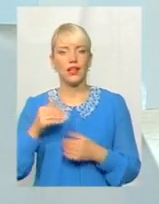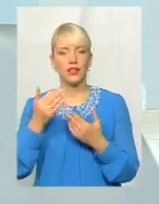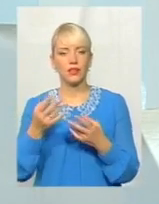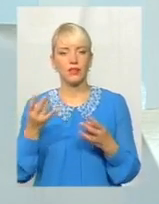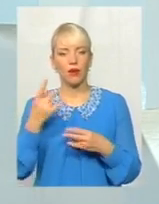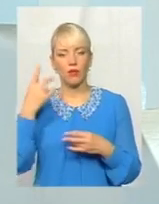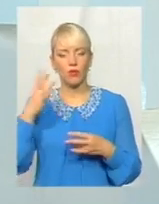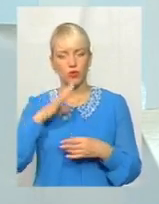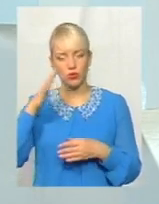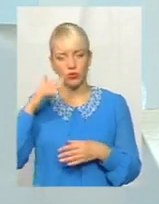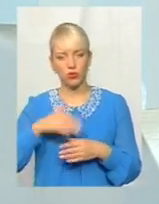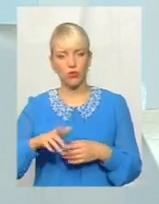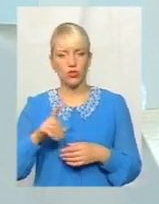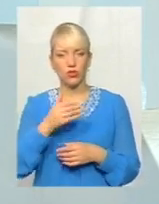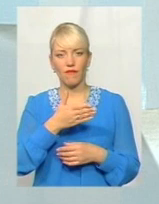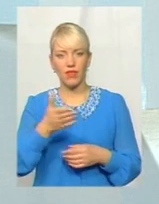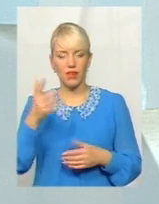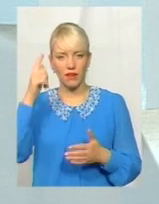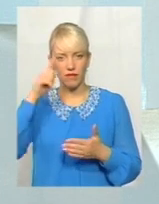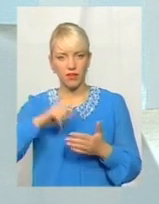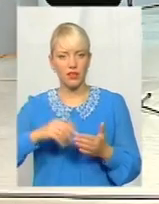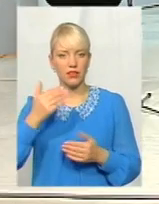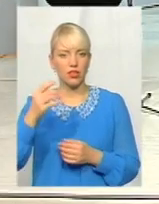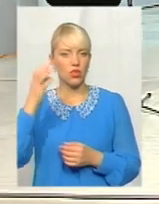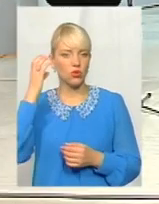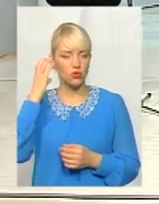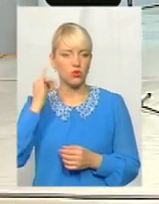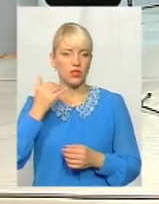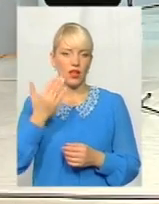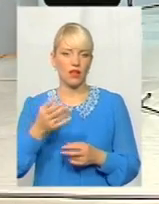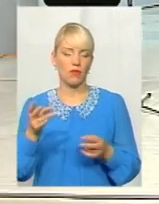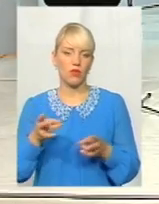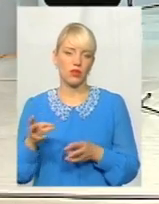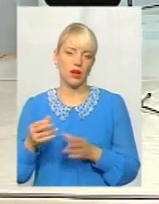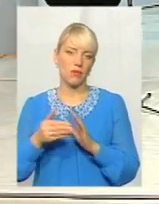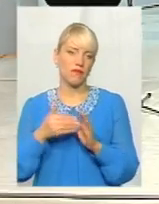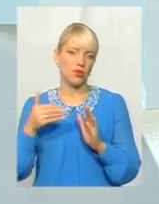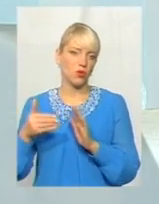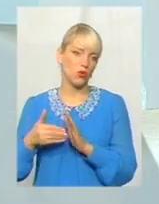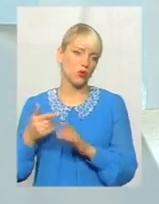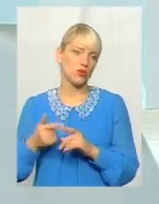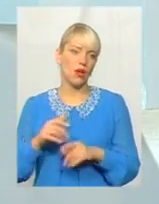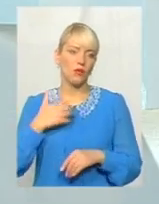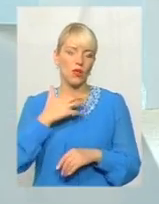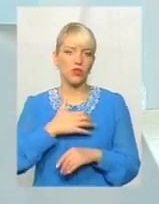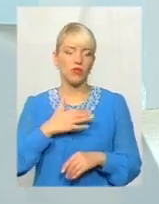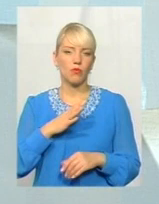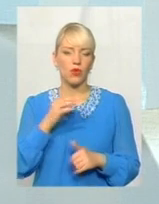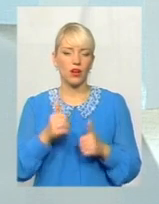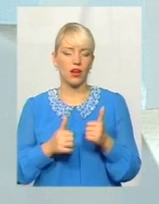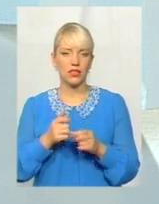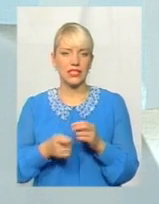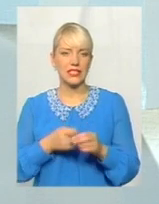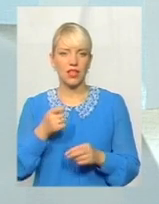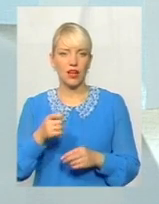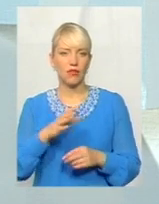них вірять, їх чують і на їхні потреби відгукуються. Ну, з основних це було найбільше грантових заявок